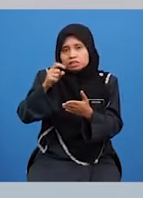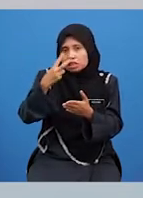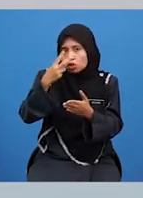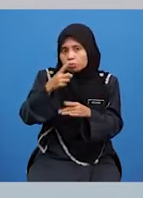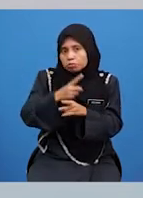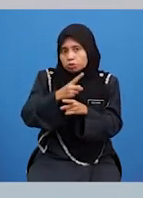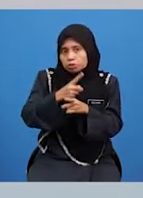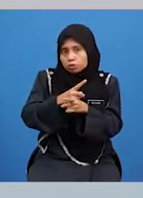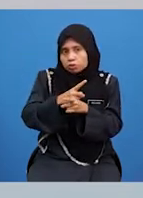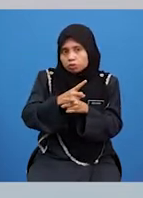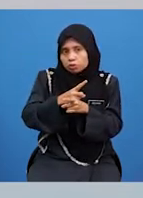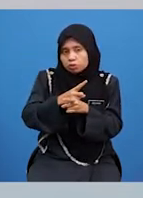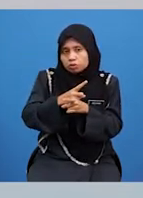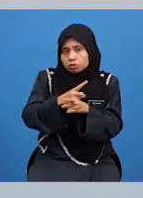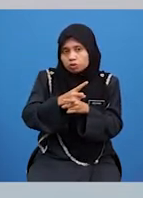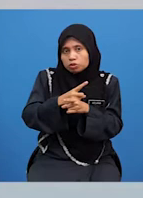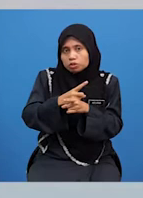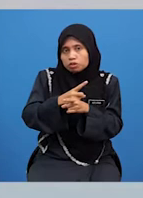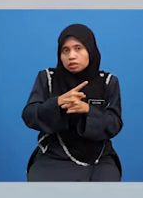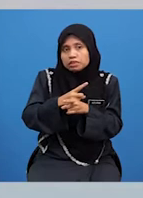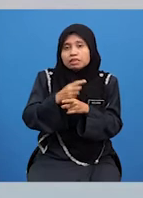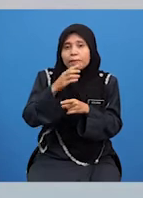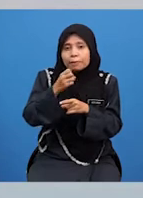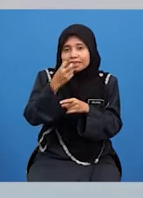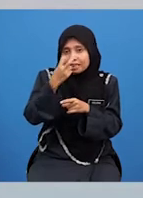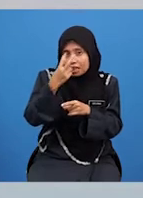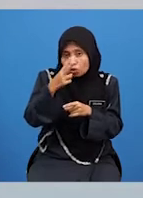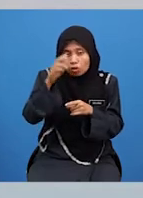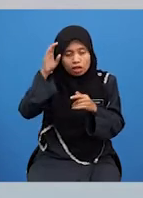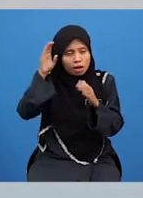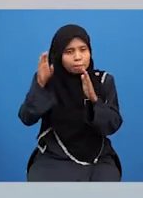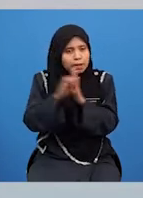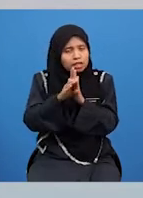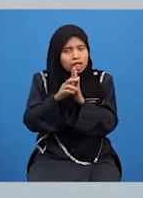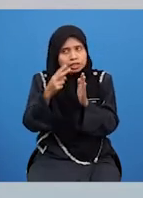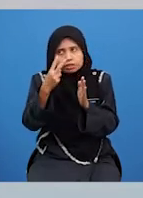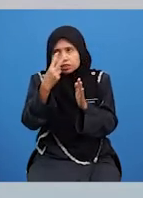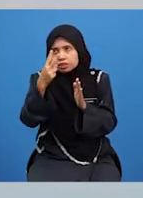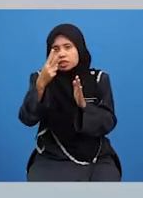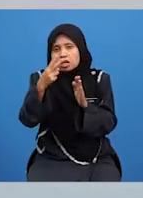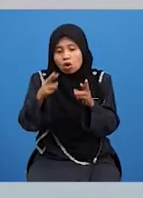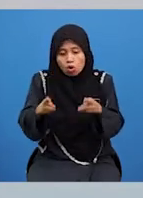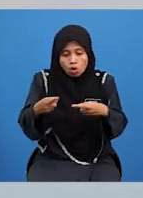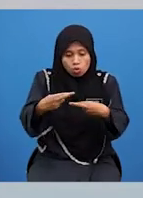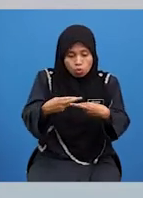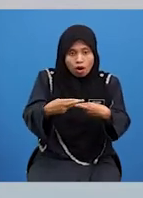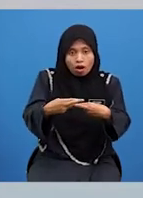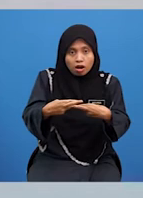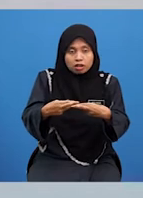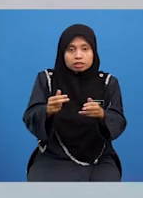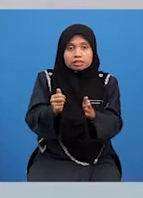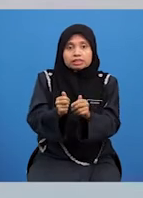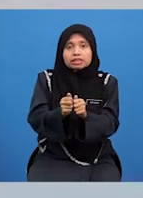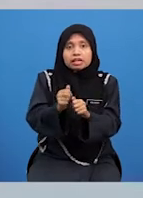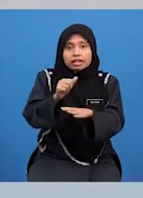pelajar dapat memvisualkan atau menggambarkan secara visual ruang dengan mengaplikasikan kadar cerah